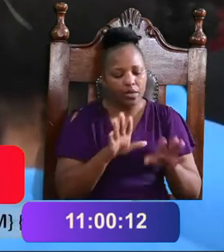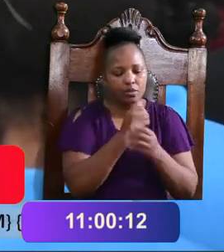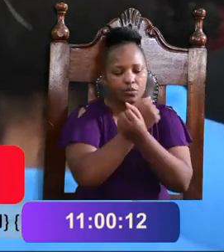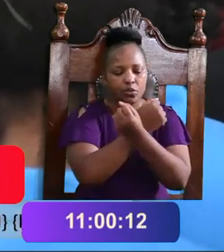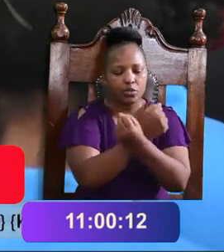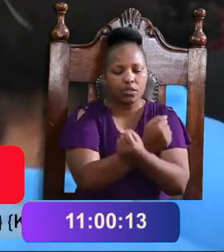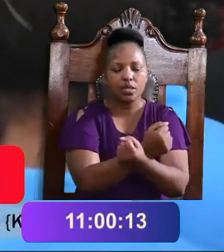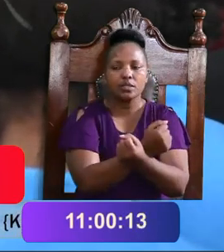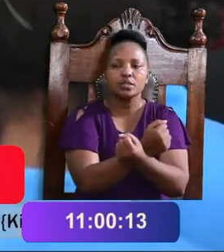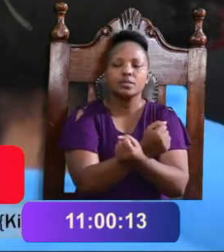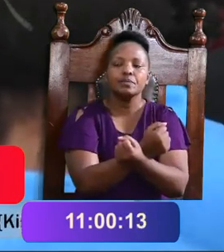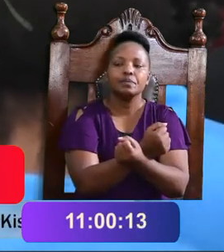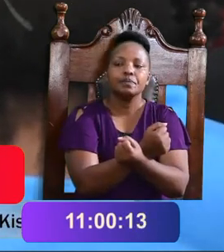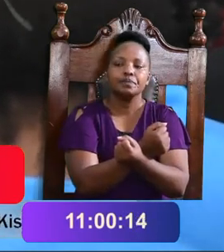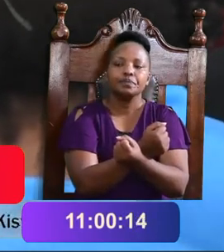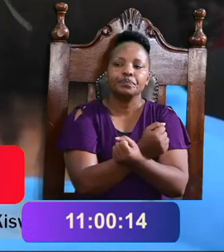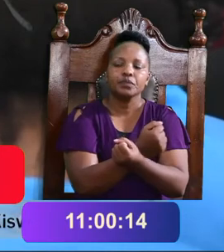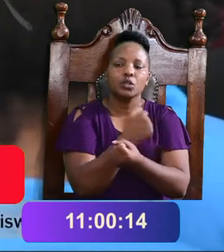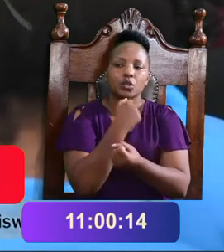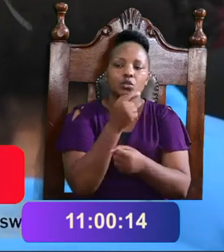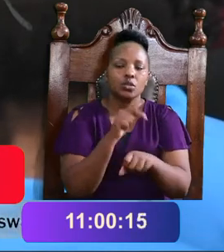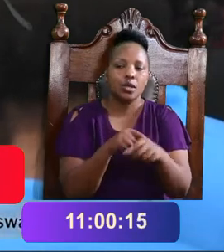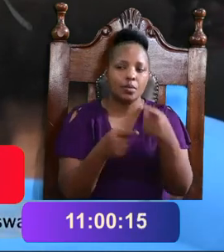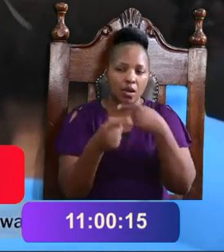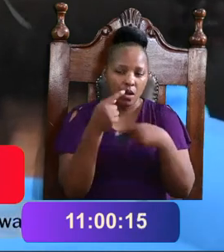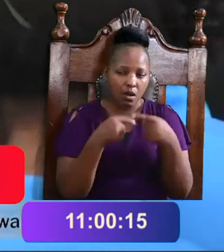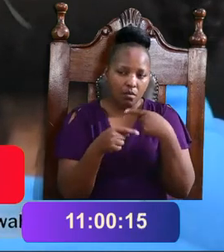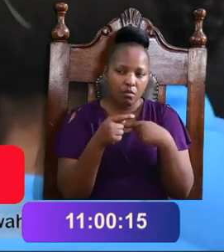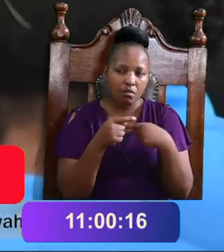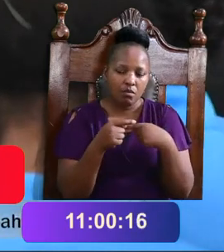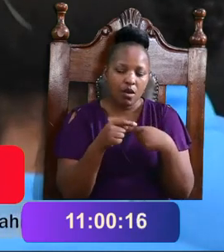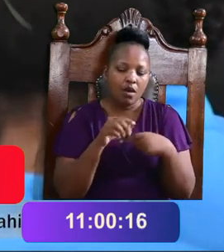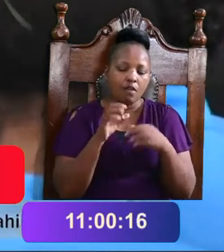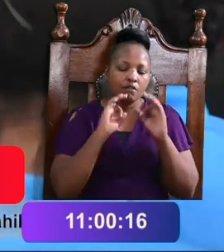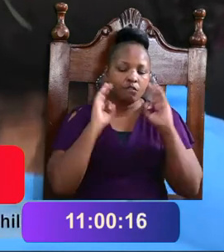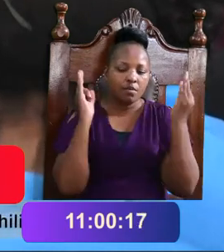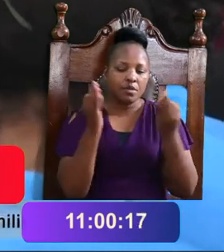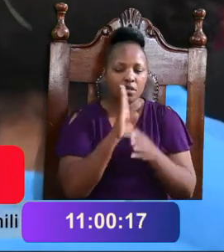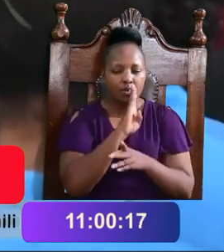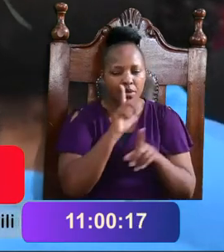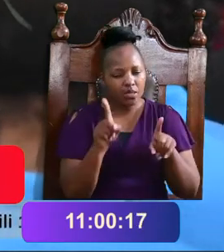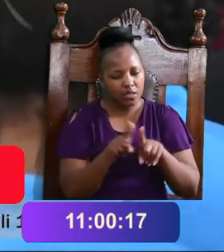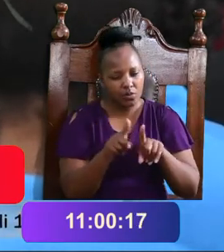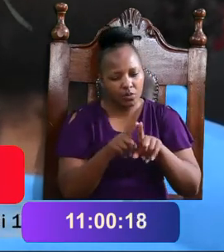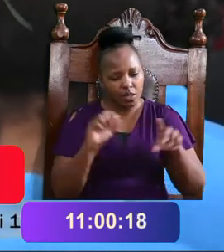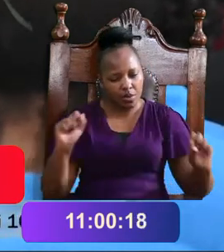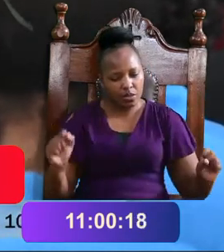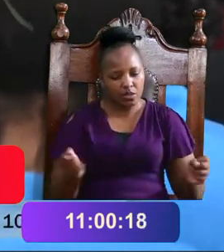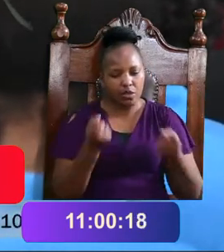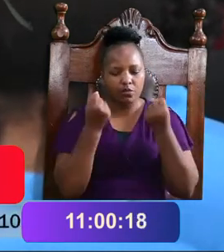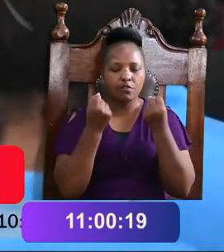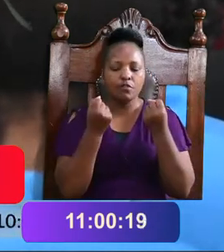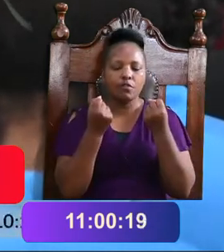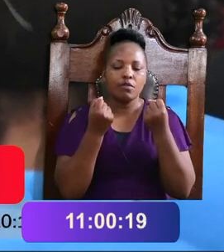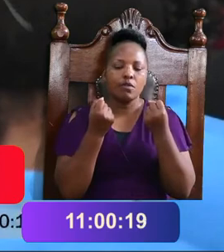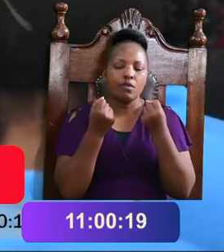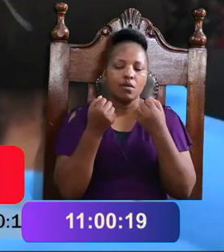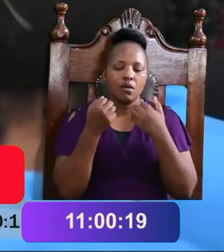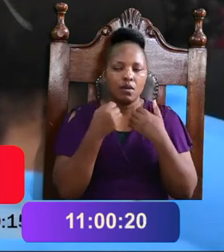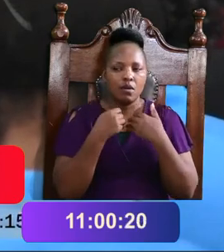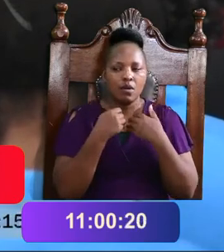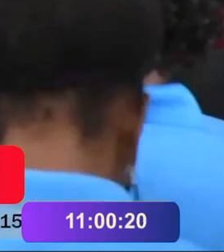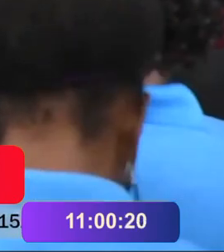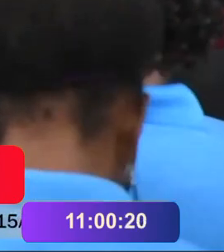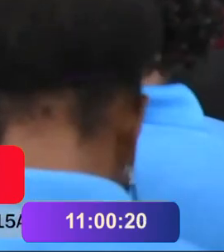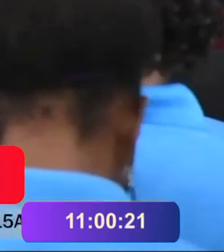walio wa jamii zao, ili watakaporudi wapate hizo familia zikiwa salama na watapata nafasi ya kulinua